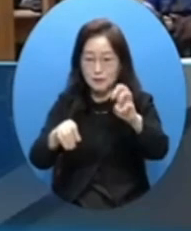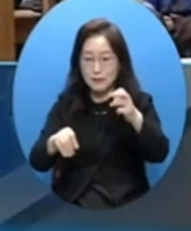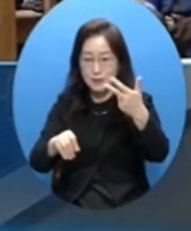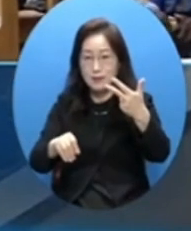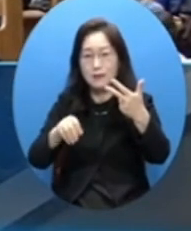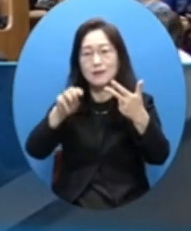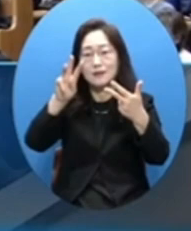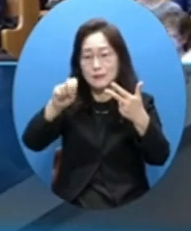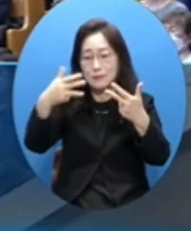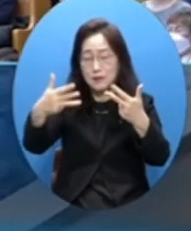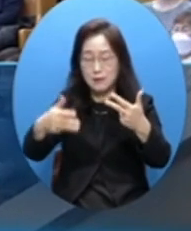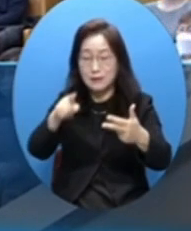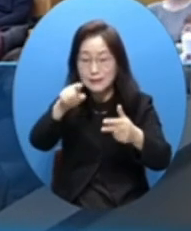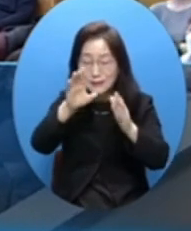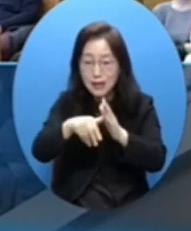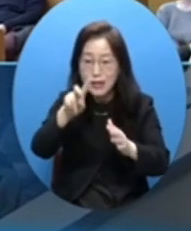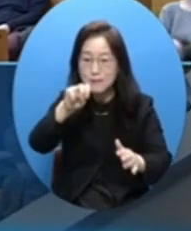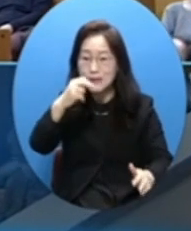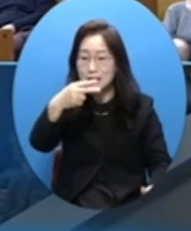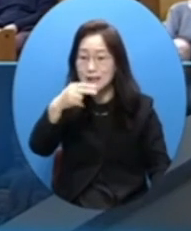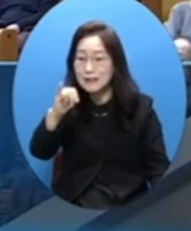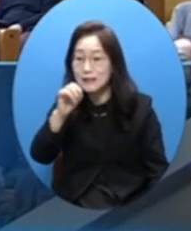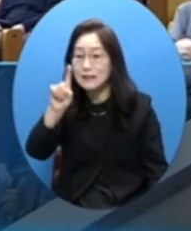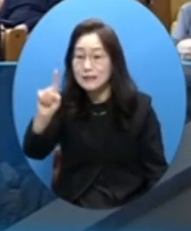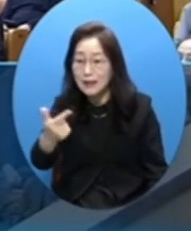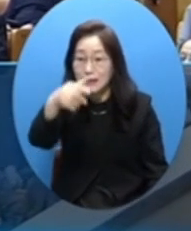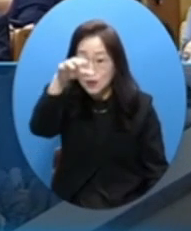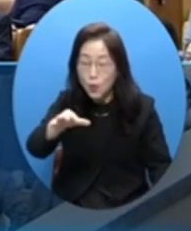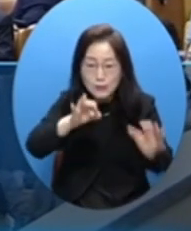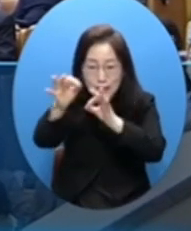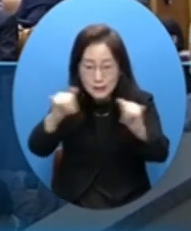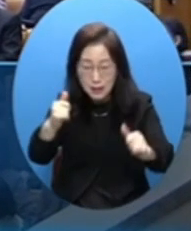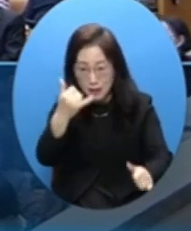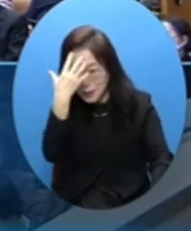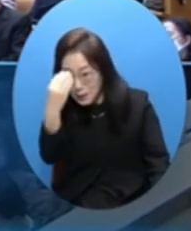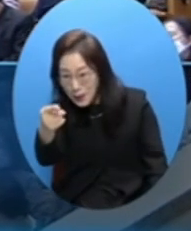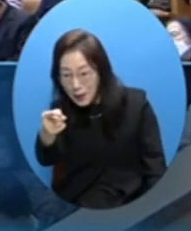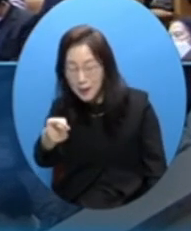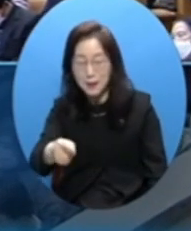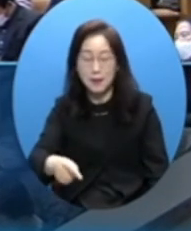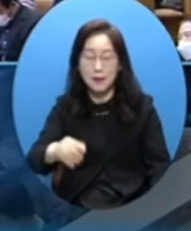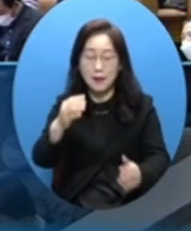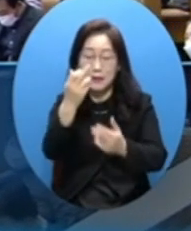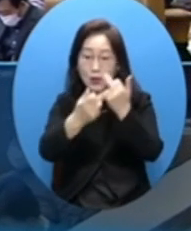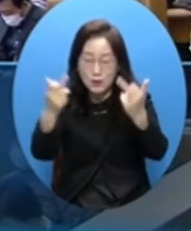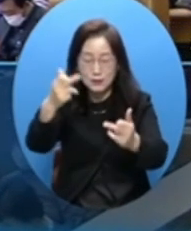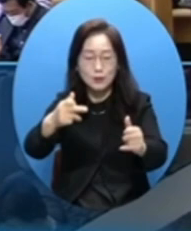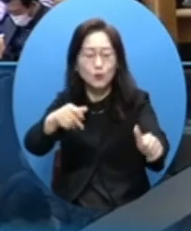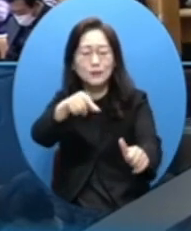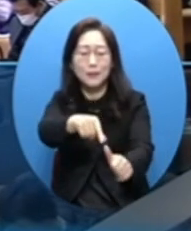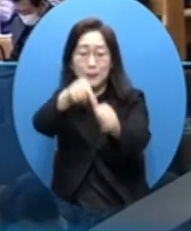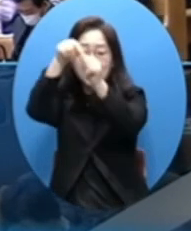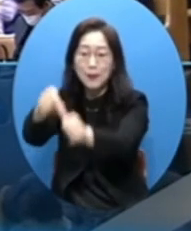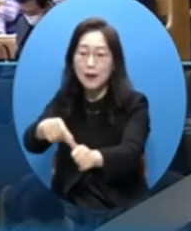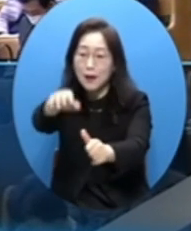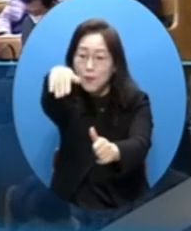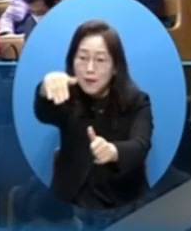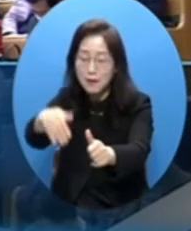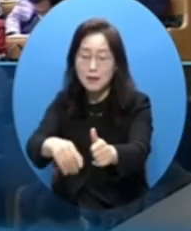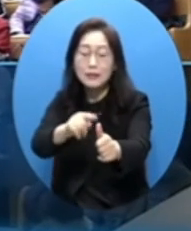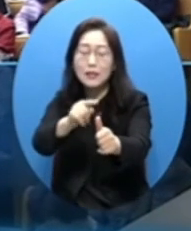위대한 사람 상인들이 지나가고 있는지라 형들이 요셉을 구덩이에서 끌어올리고 은희 집에 그를 이스마엘